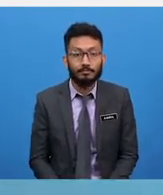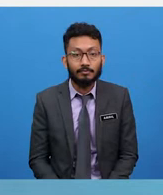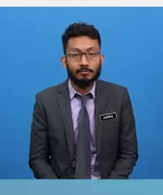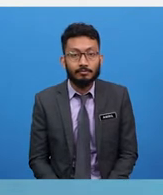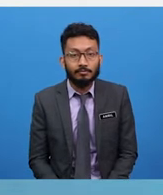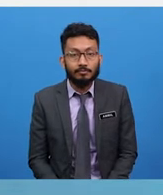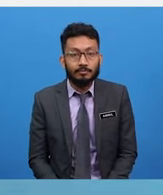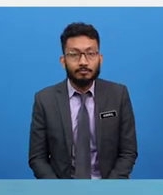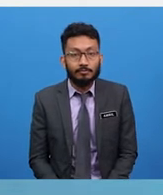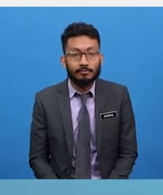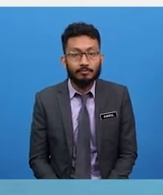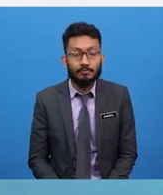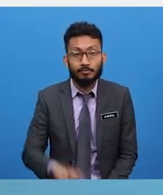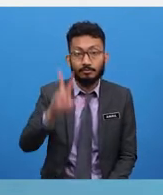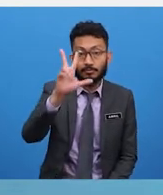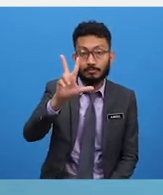Yang ketiga,